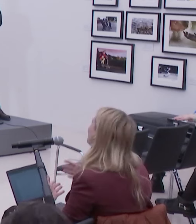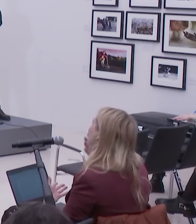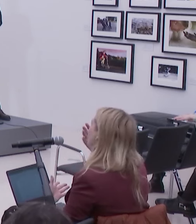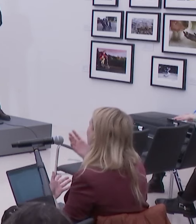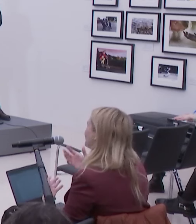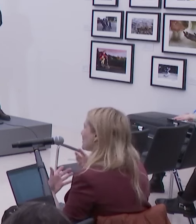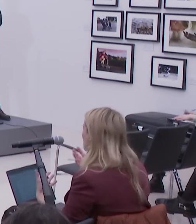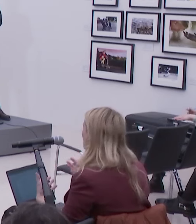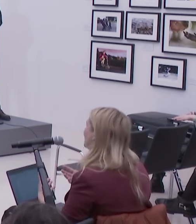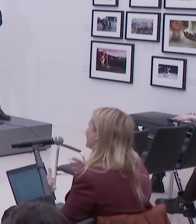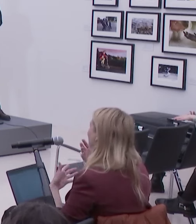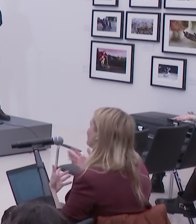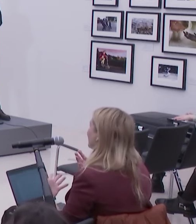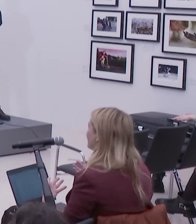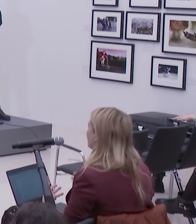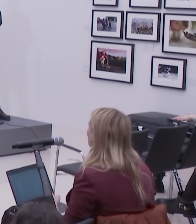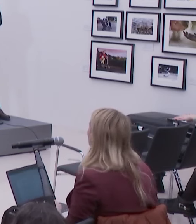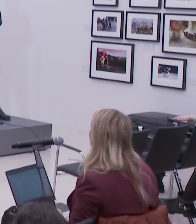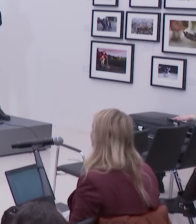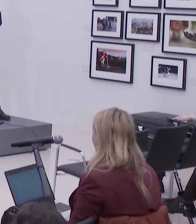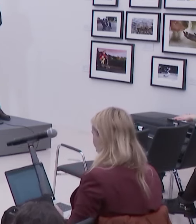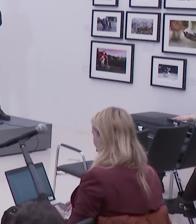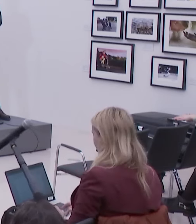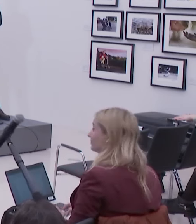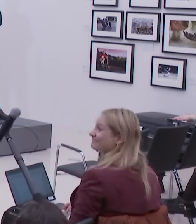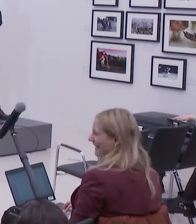tun. Wird es da Schulungen geben? Wie gehen Sie damit um?